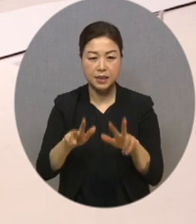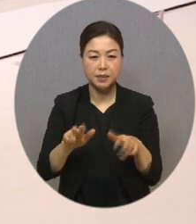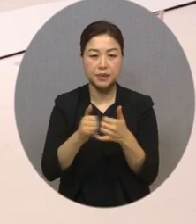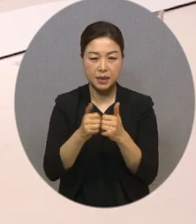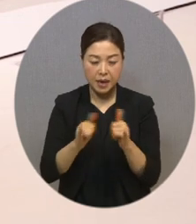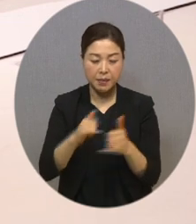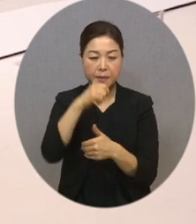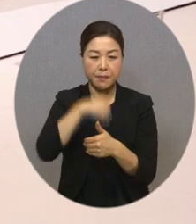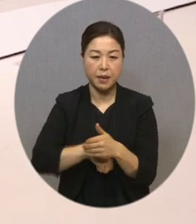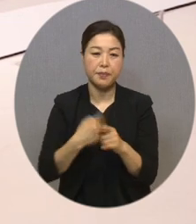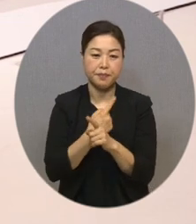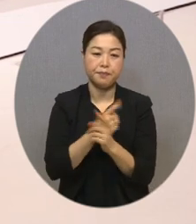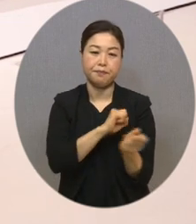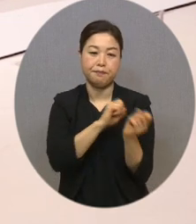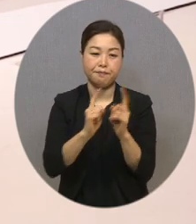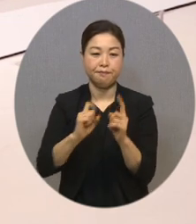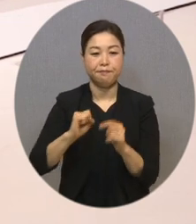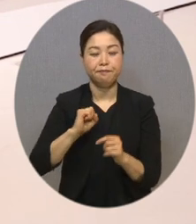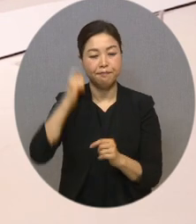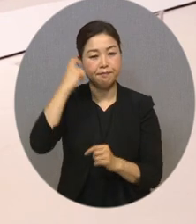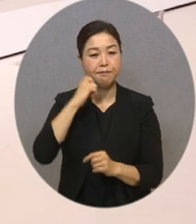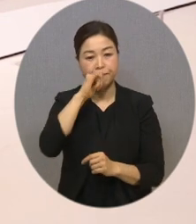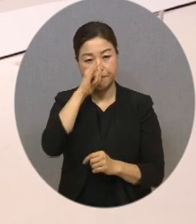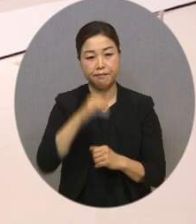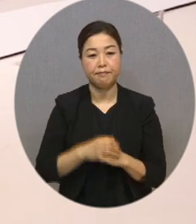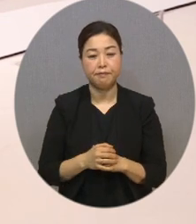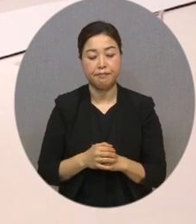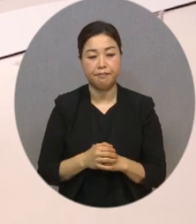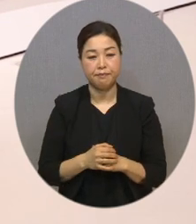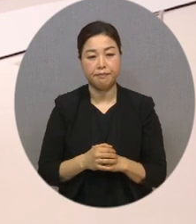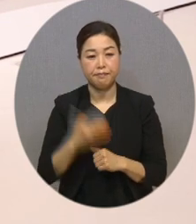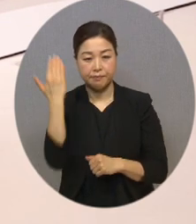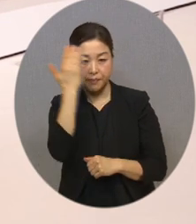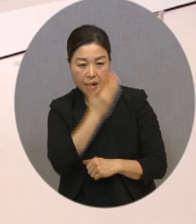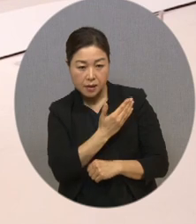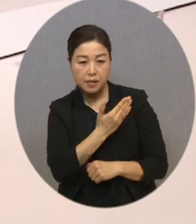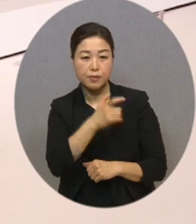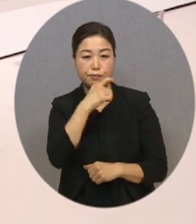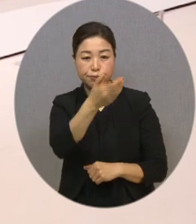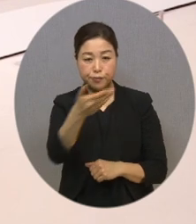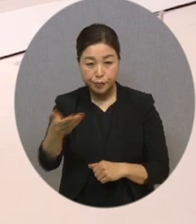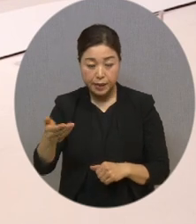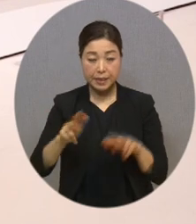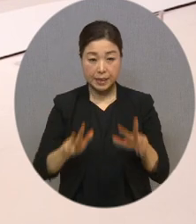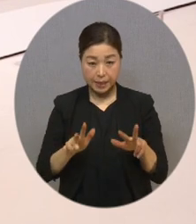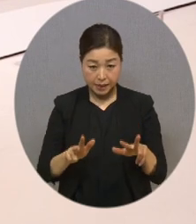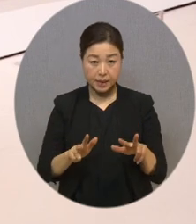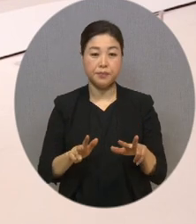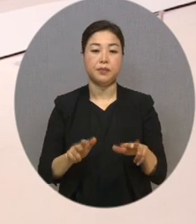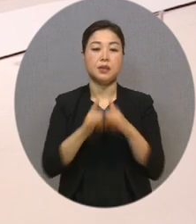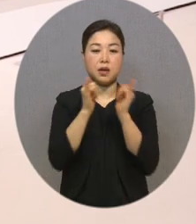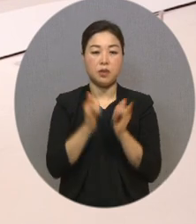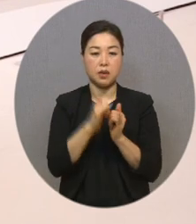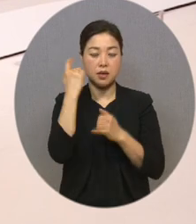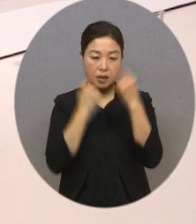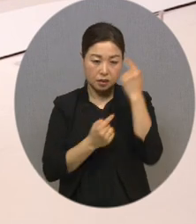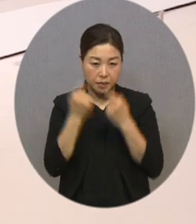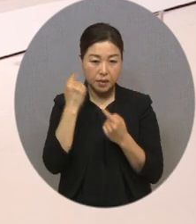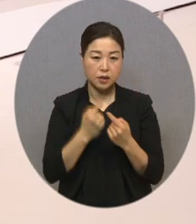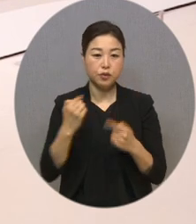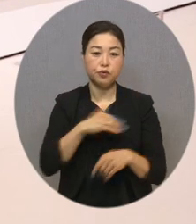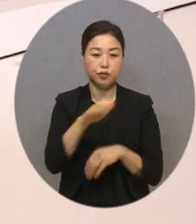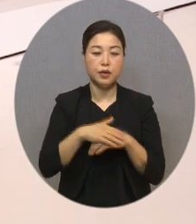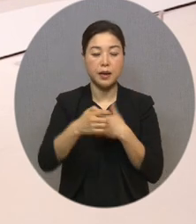힘을 보여줍니다. 작가는 맑고 투명한 물줄기가 각박한 현대사회에서 상처받고 지친 우리의